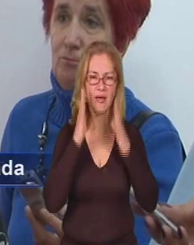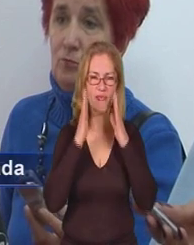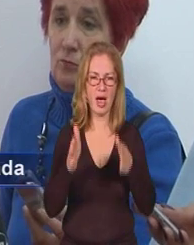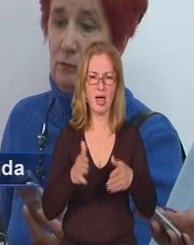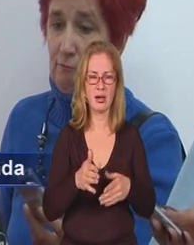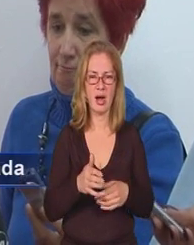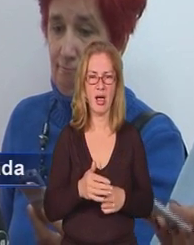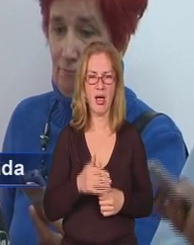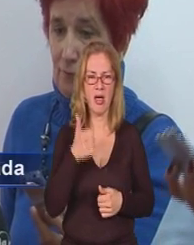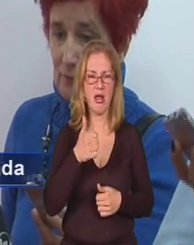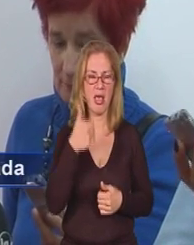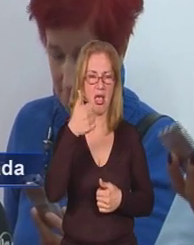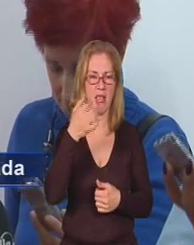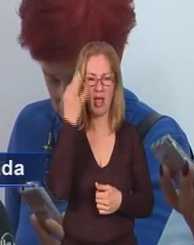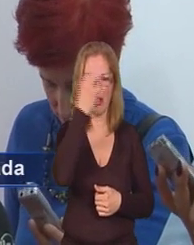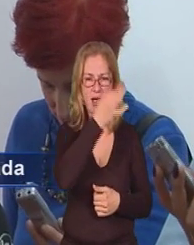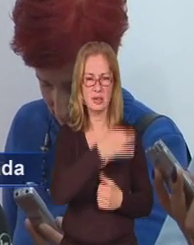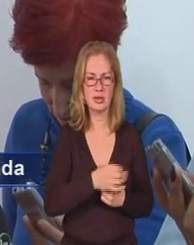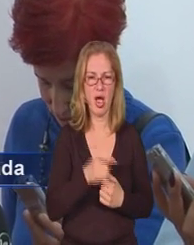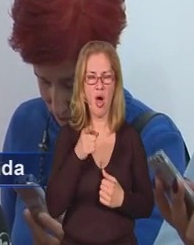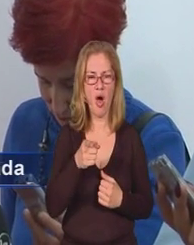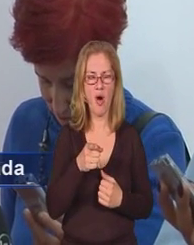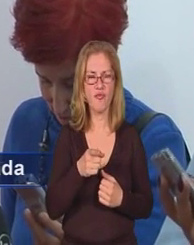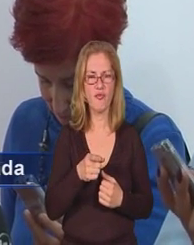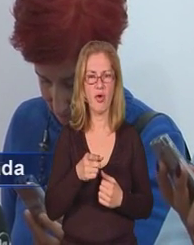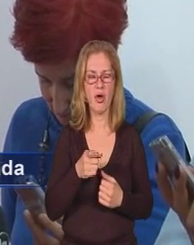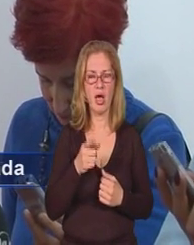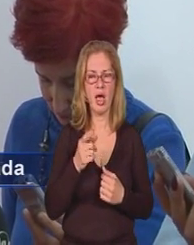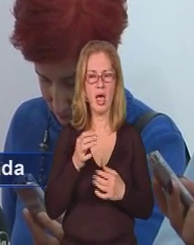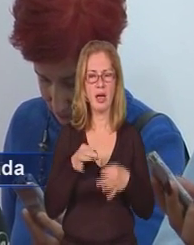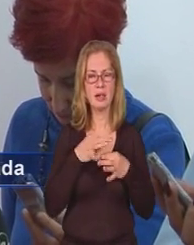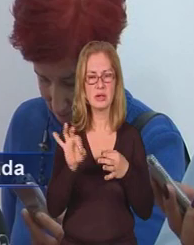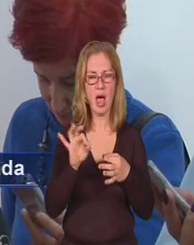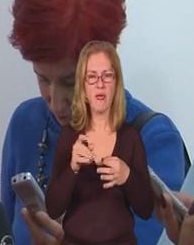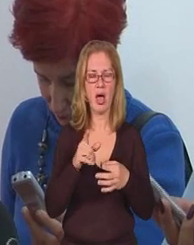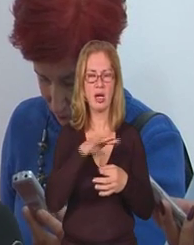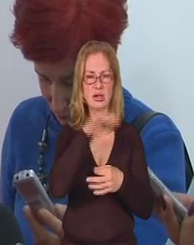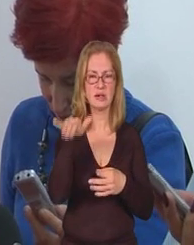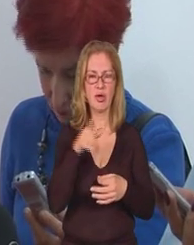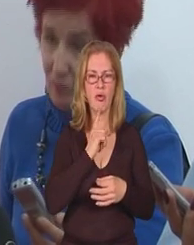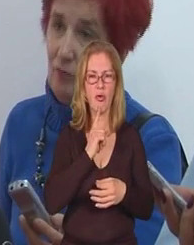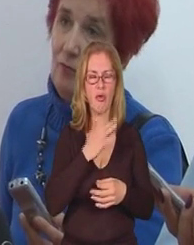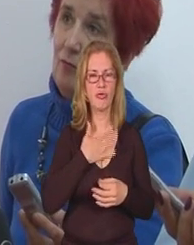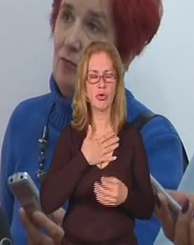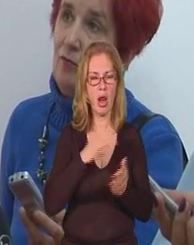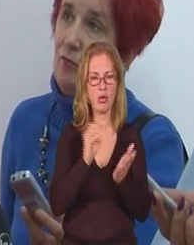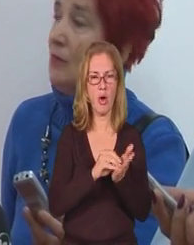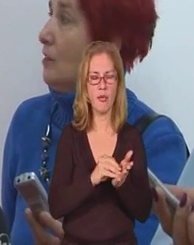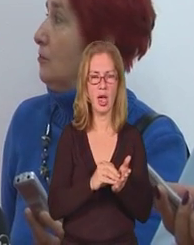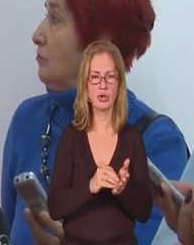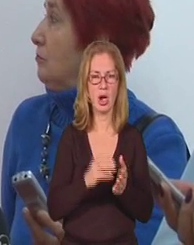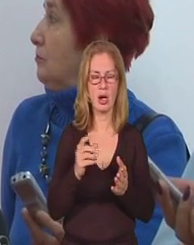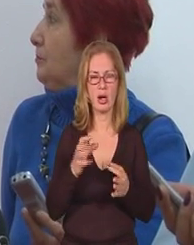jedne religije, jedne vere, ili jedne nacije. Ovo je slava svih onih, naravno, koji žele to da obeležavaju, da